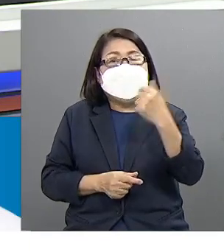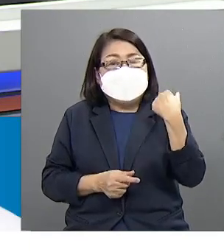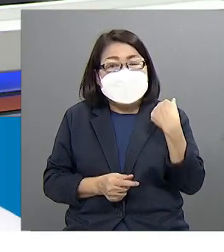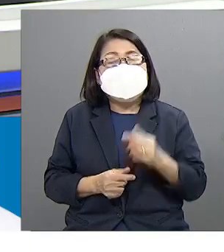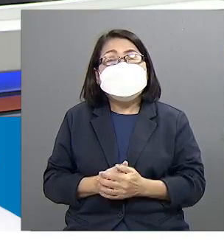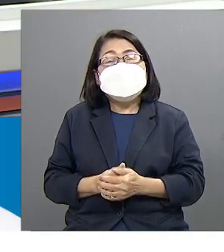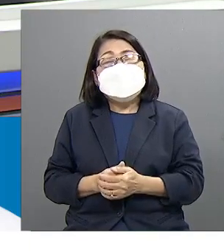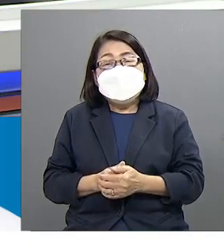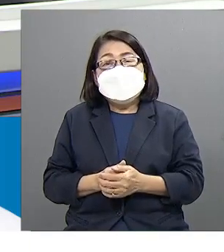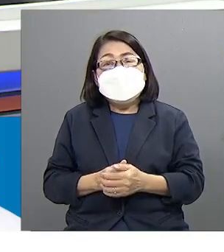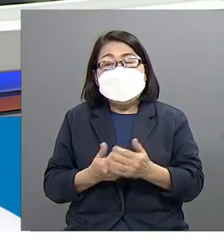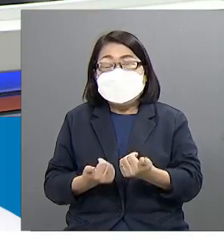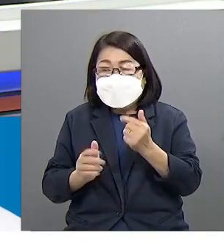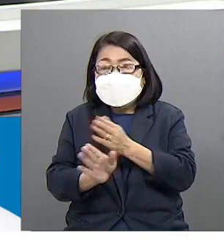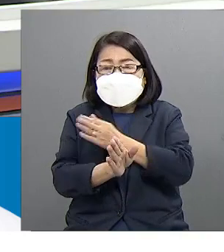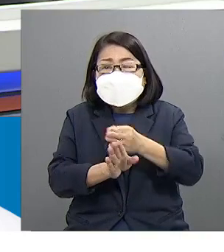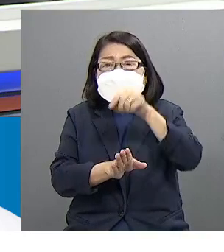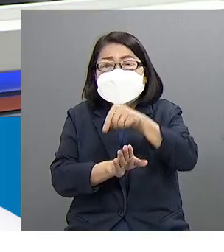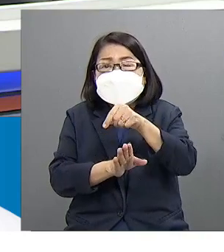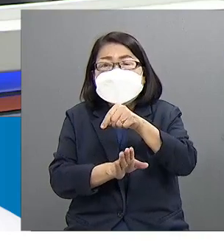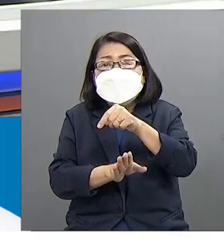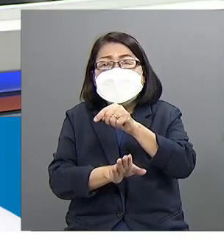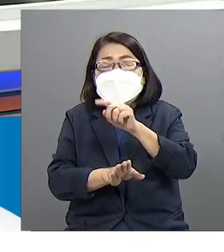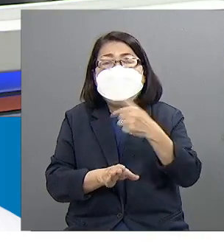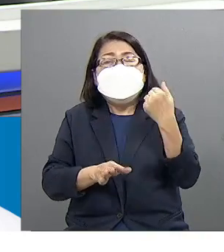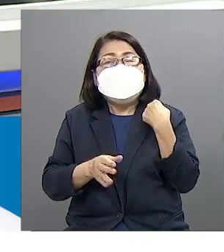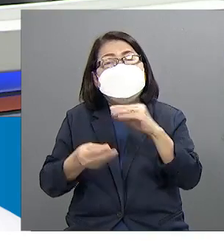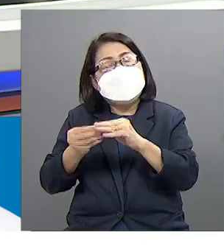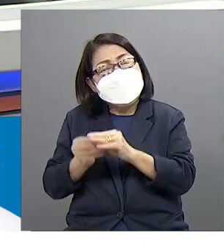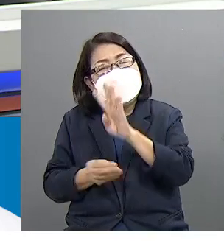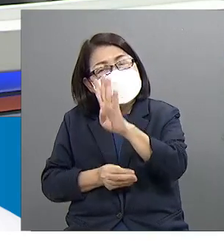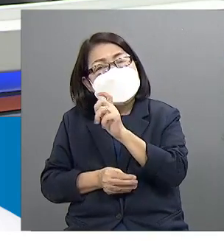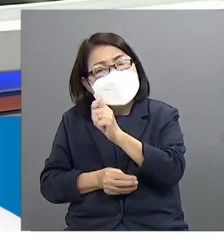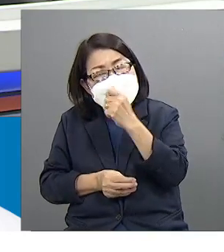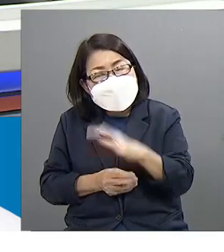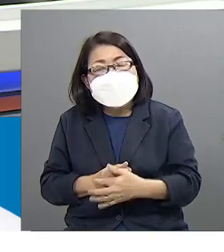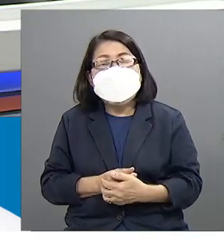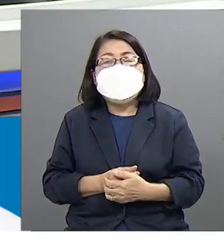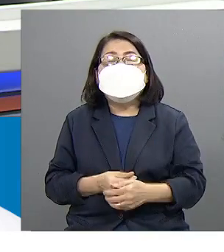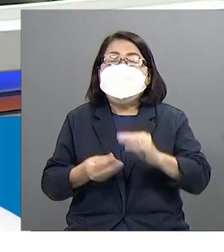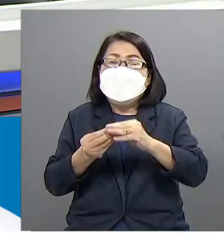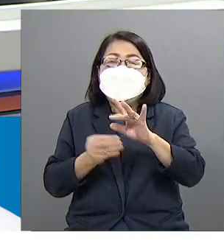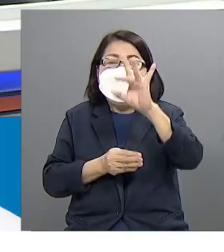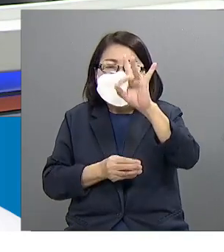ากปิดหีบบัตรเลือกตั้งนะคะทั้งคุณสุชัชวีคุณชัชชาติก็เปิดใจไปแล้วนะคะคุณสก